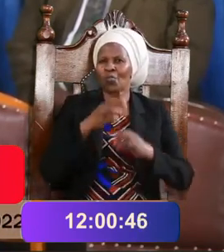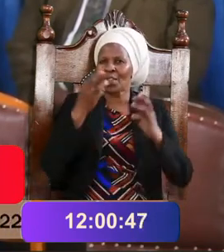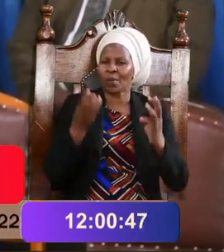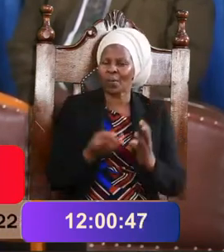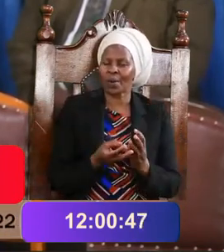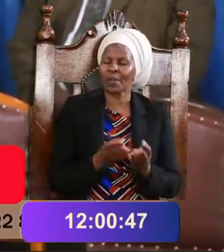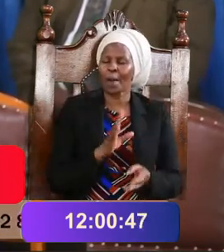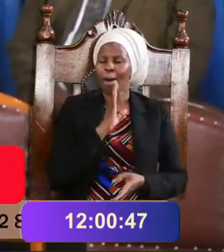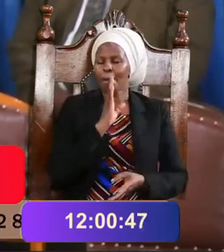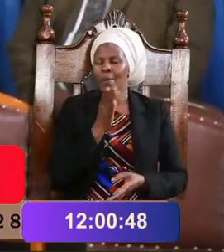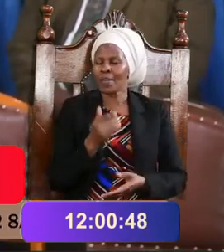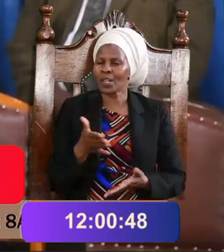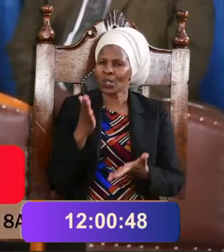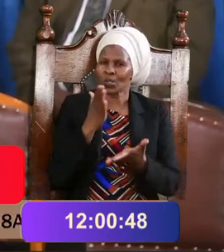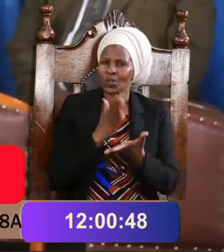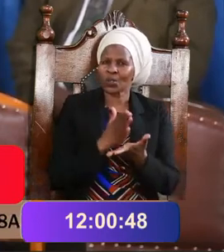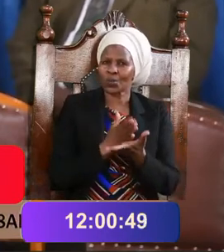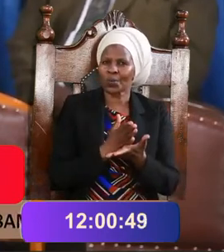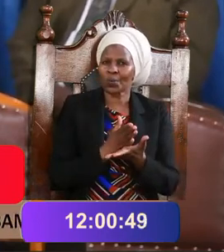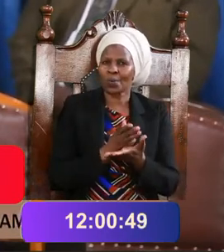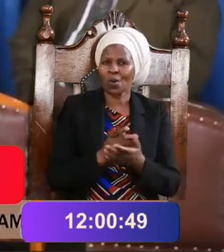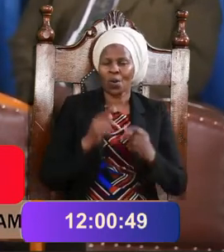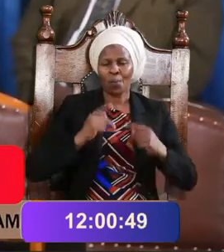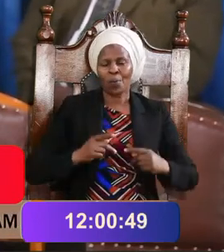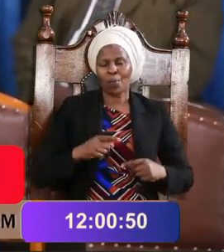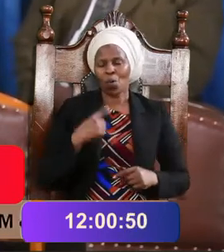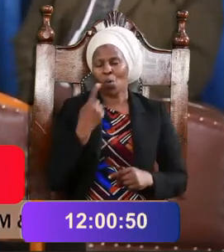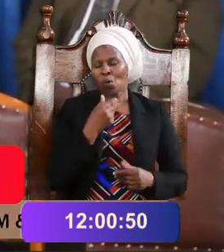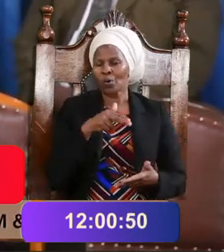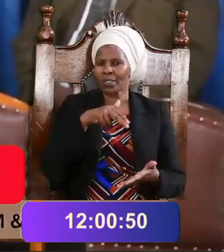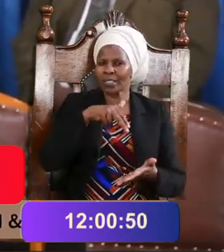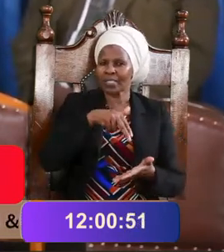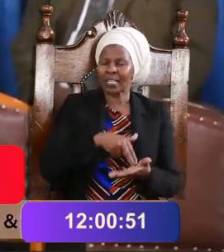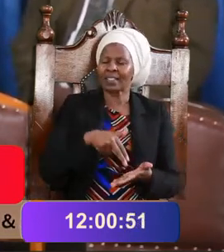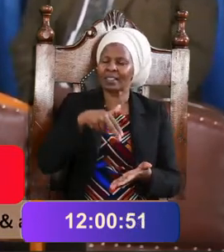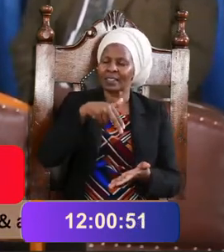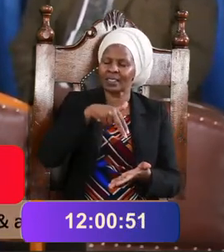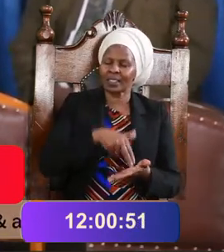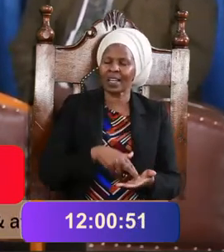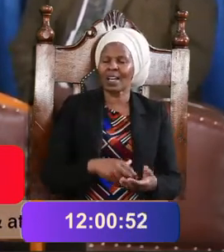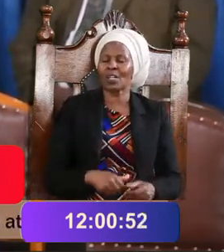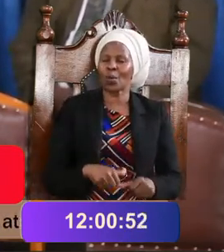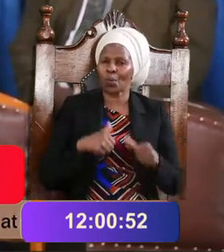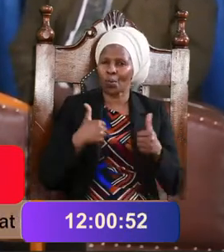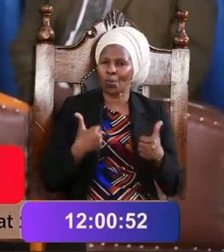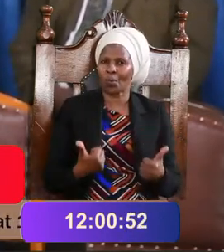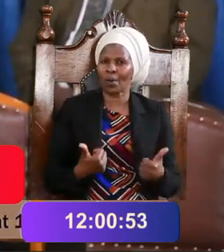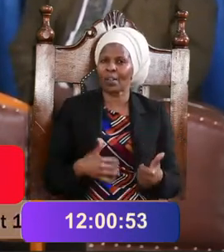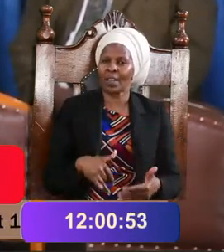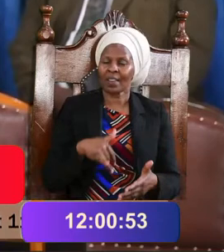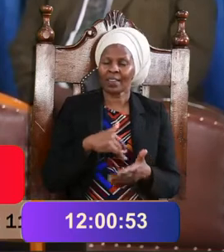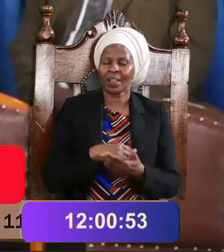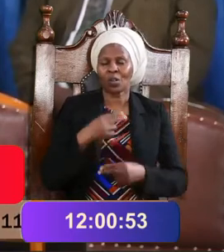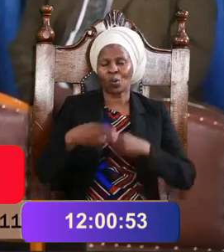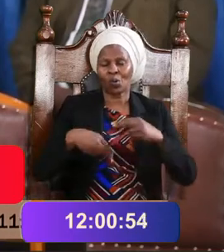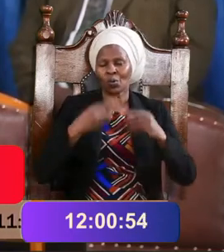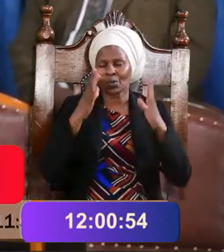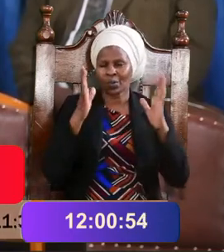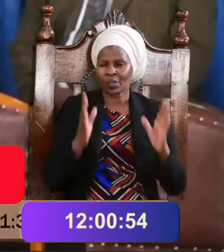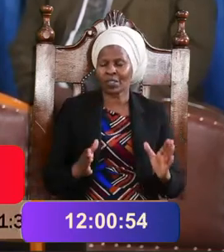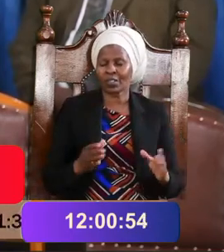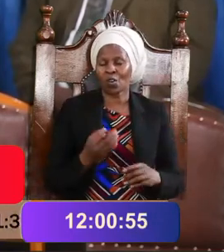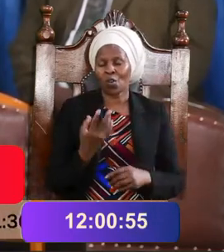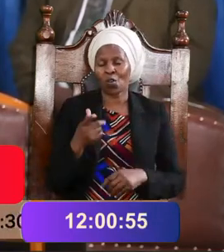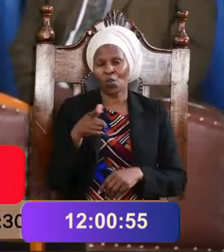chumvi kamilifu. Tukiwa ni watu wa kusimama, tusimame vizuri ili hozana nyakati